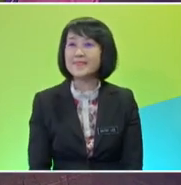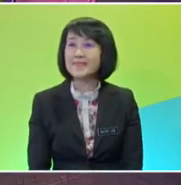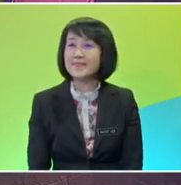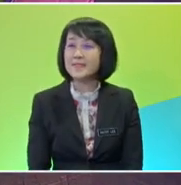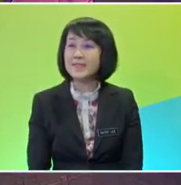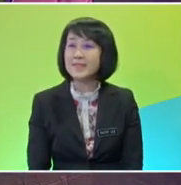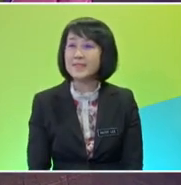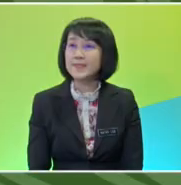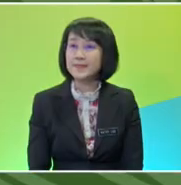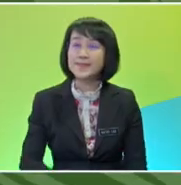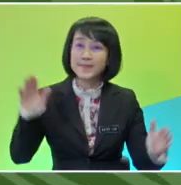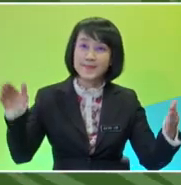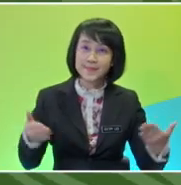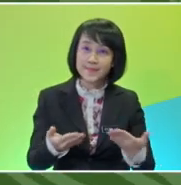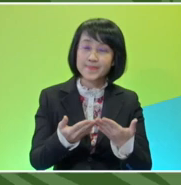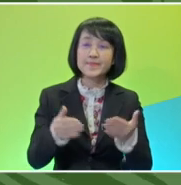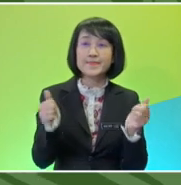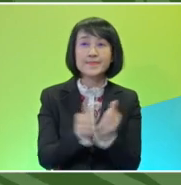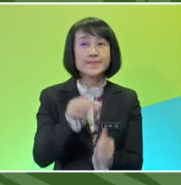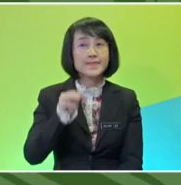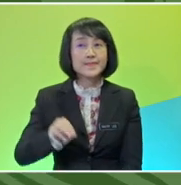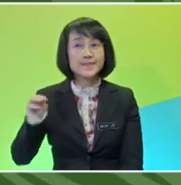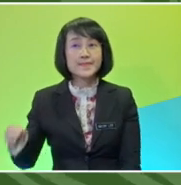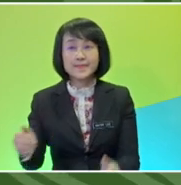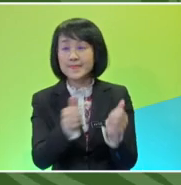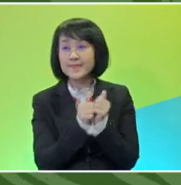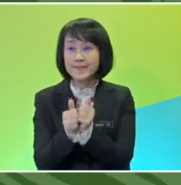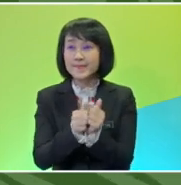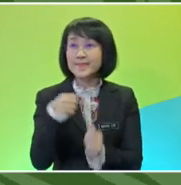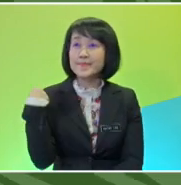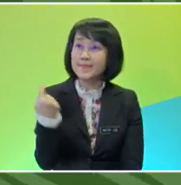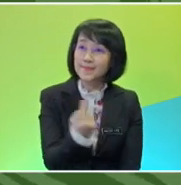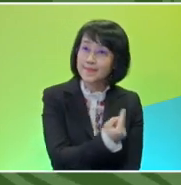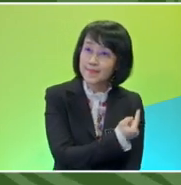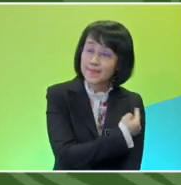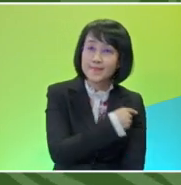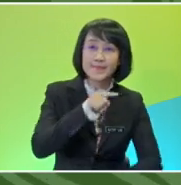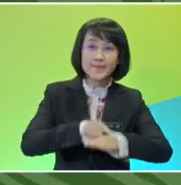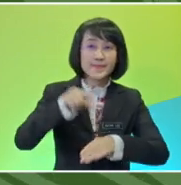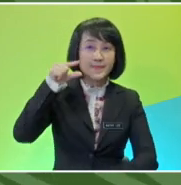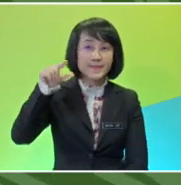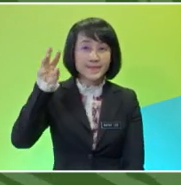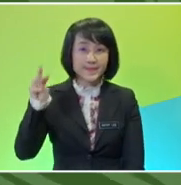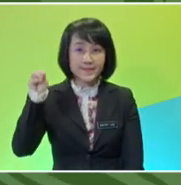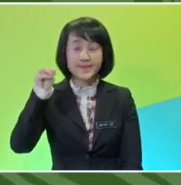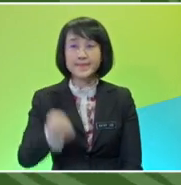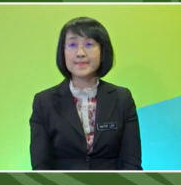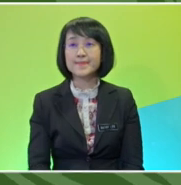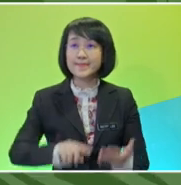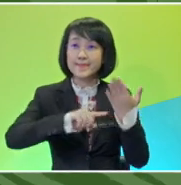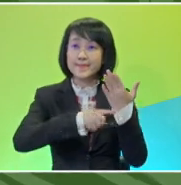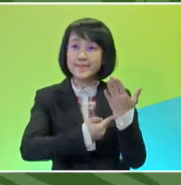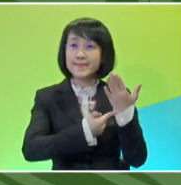Mari kita berkenalan dengan murid-murid yang berada bersama dengan kita dalam talian Google mid pada hari ini kita mulai dengan